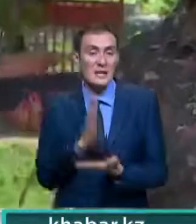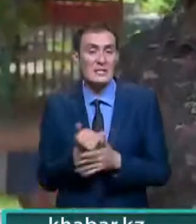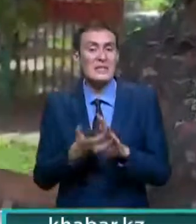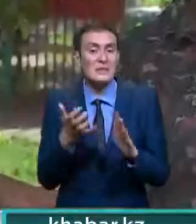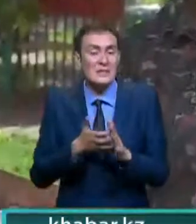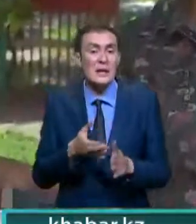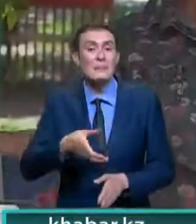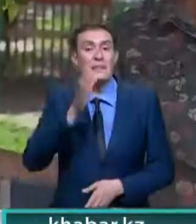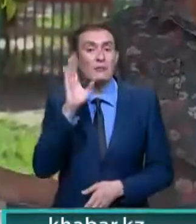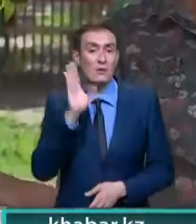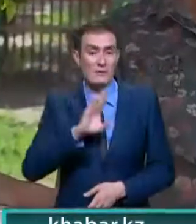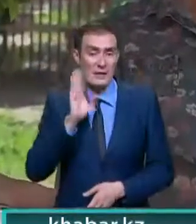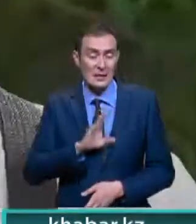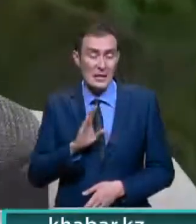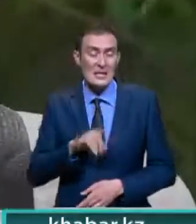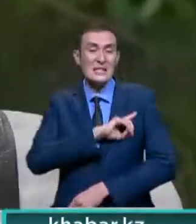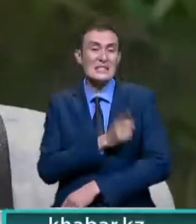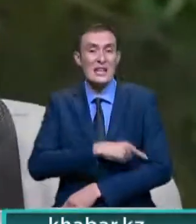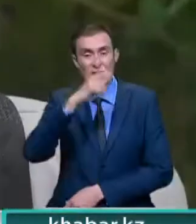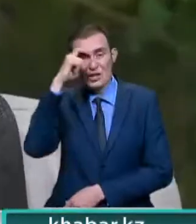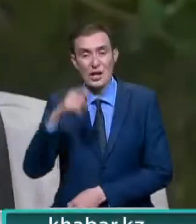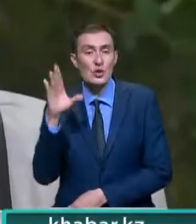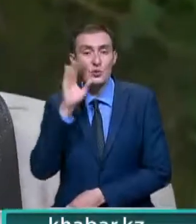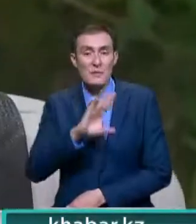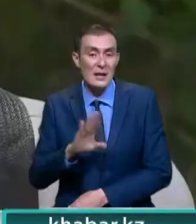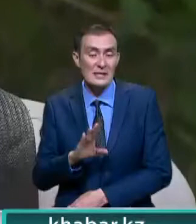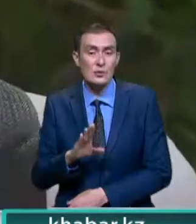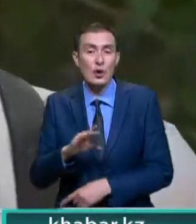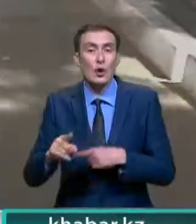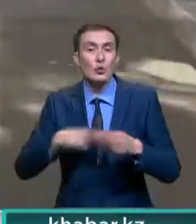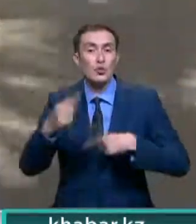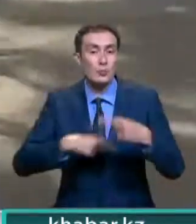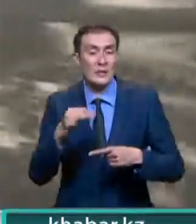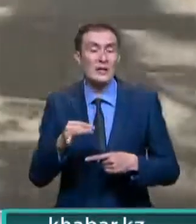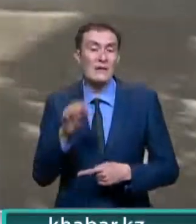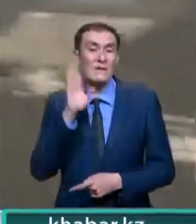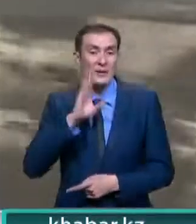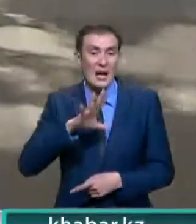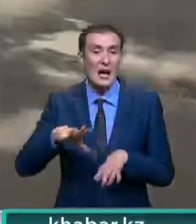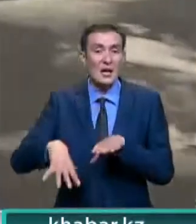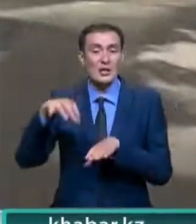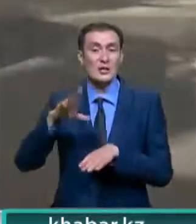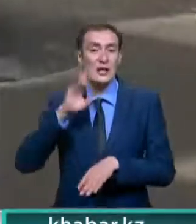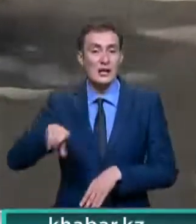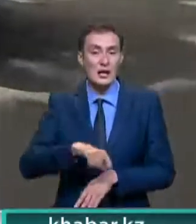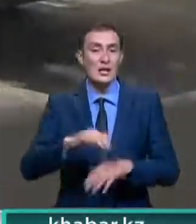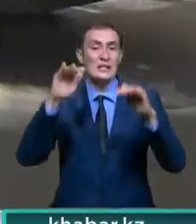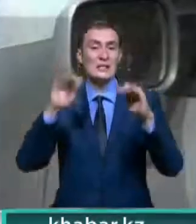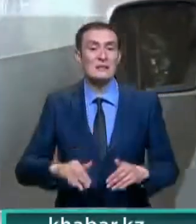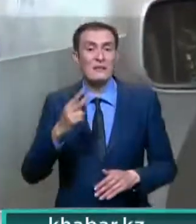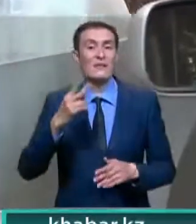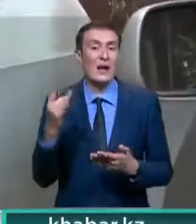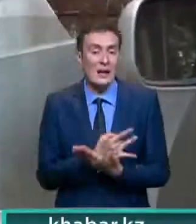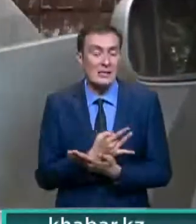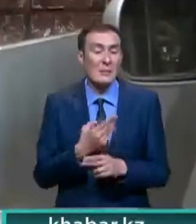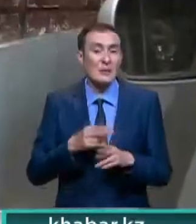дефицит самой питьевой воды. Из-за сильной жары не успевала охлаждаться турбина, и объем воды, качаемый из Урала, снизился вдвое.